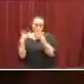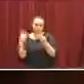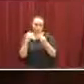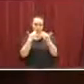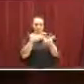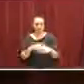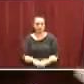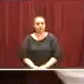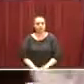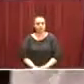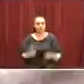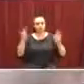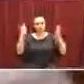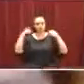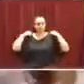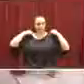gràcies.